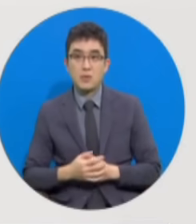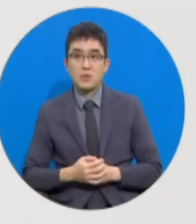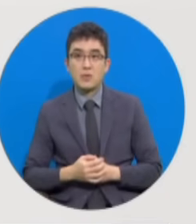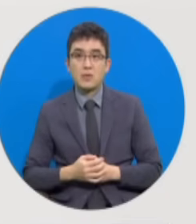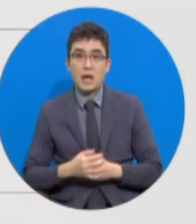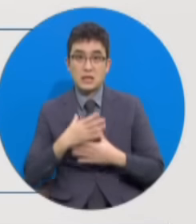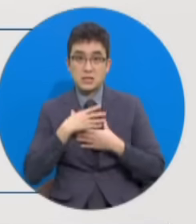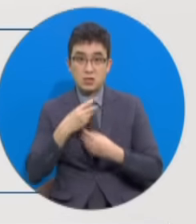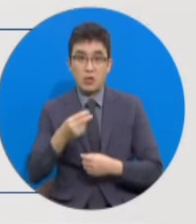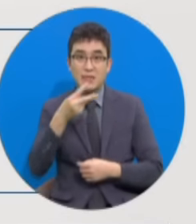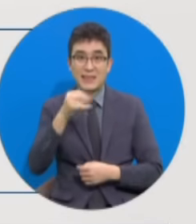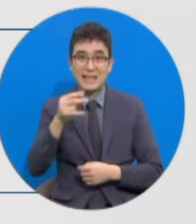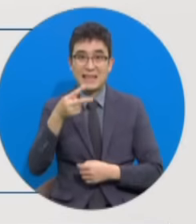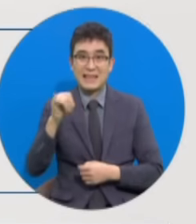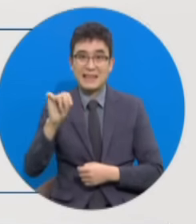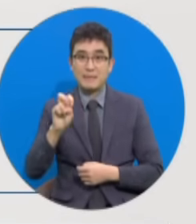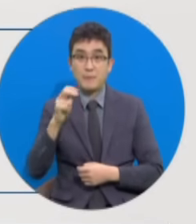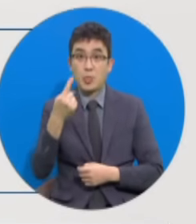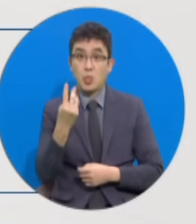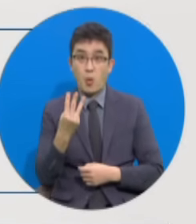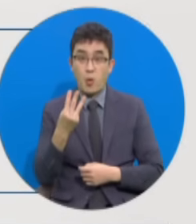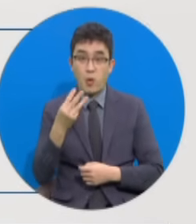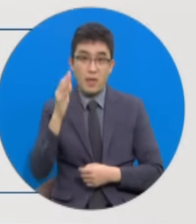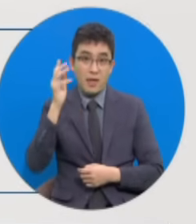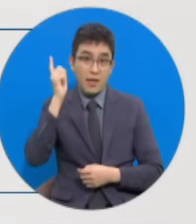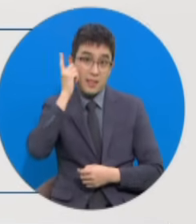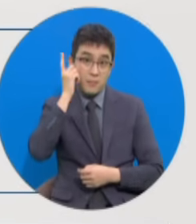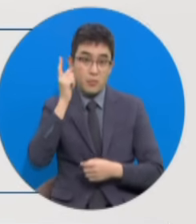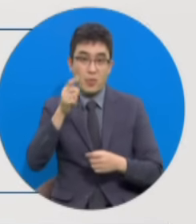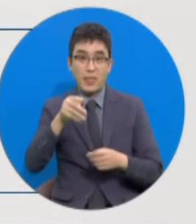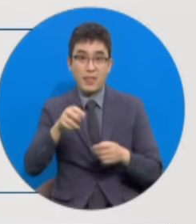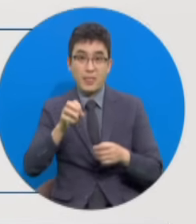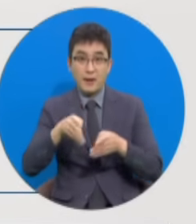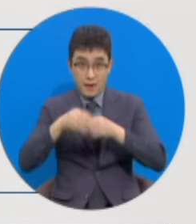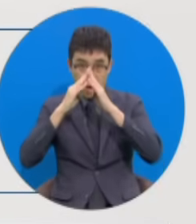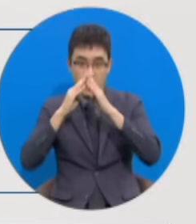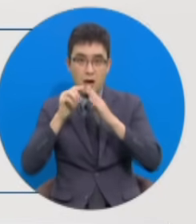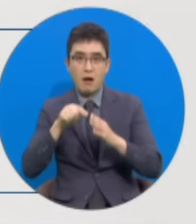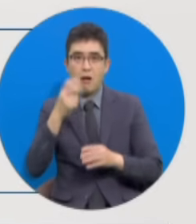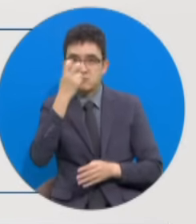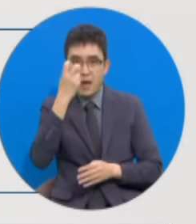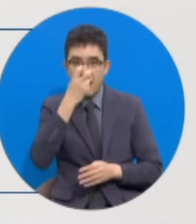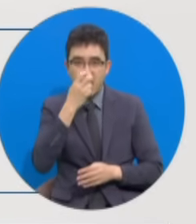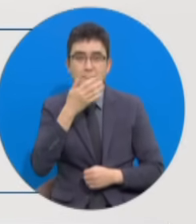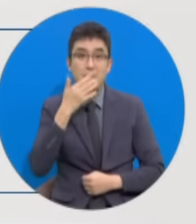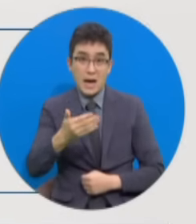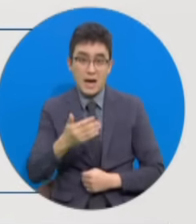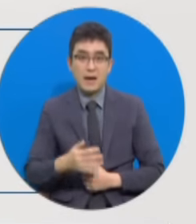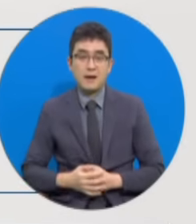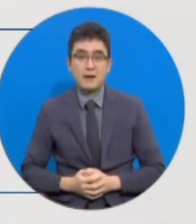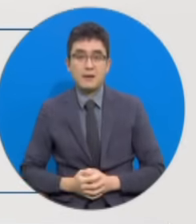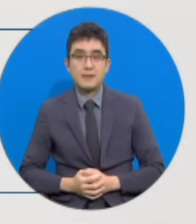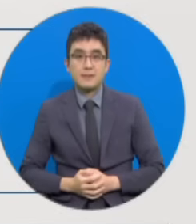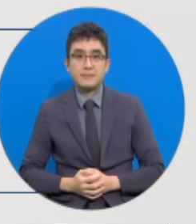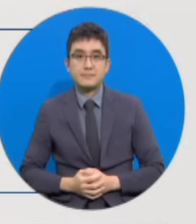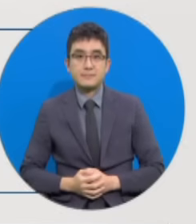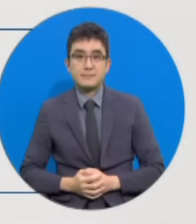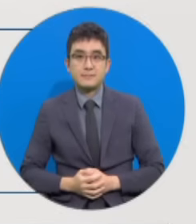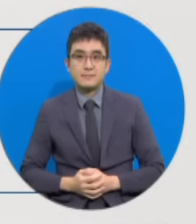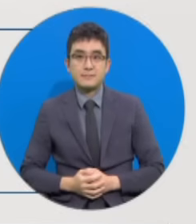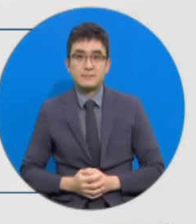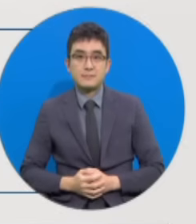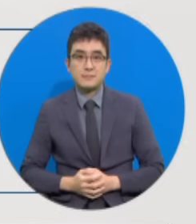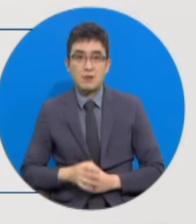디딤돌 앱을 설치를 하시면은 이곳에서도 안전하게 대피할 수 있는 곳들을 검색을 할 수 있습니다. 그리고 이제 뭐 물이